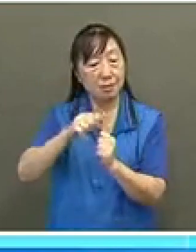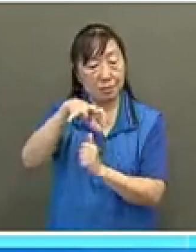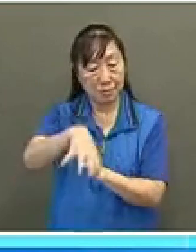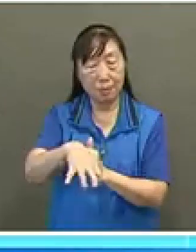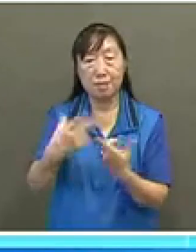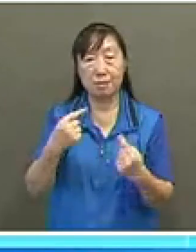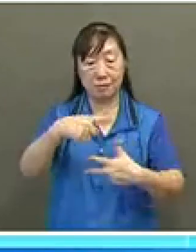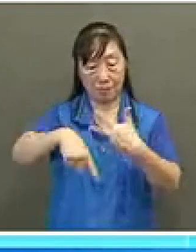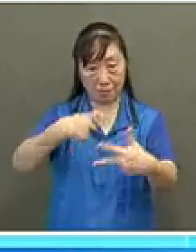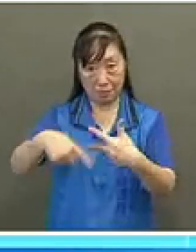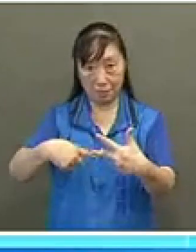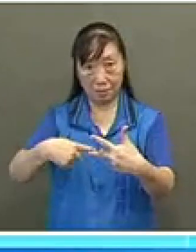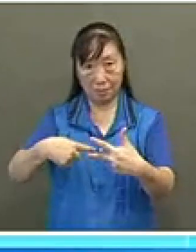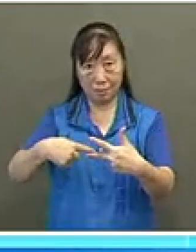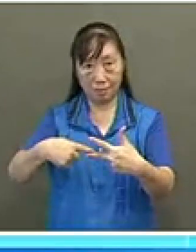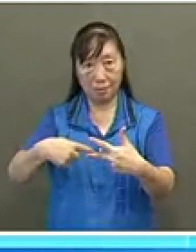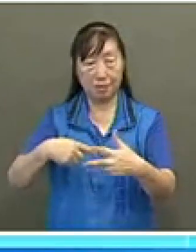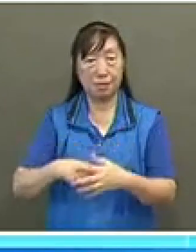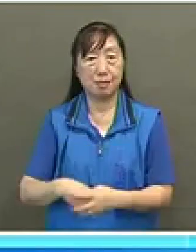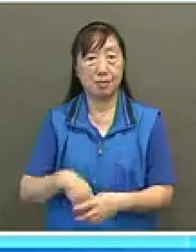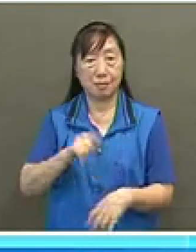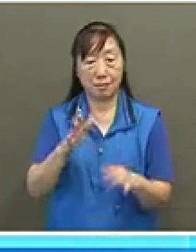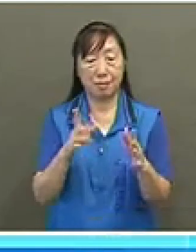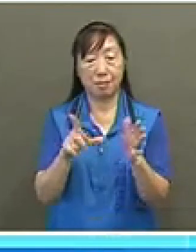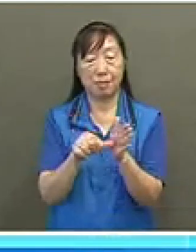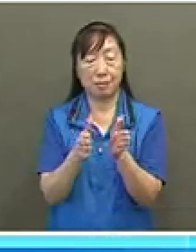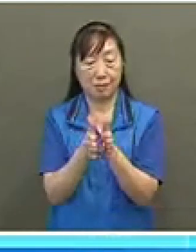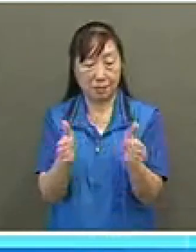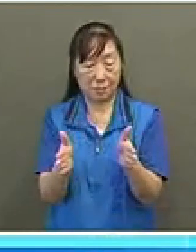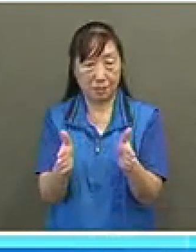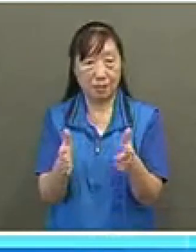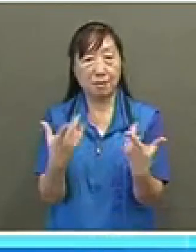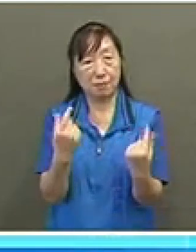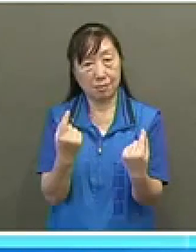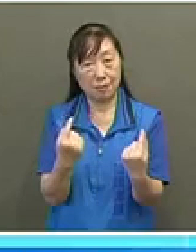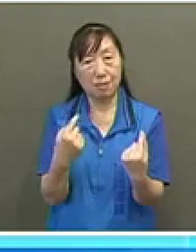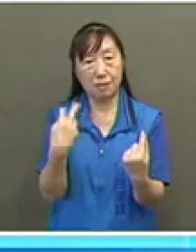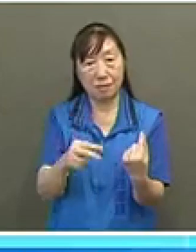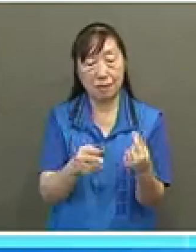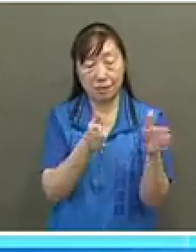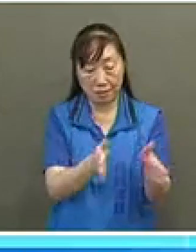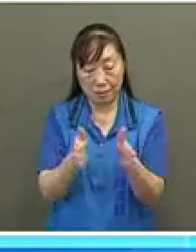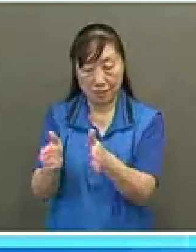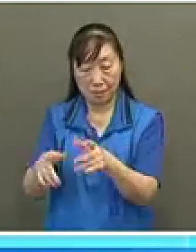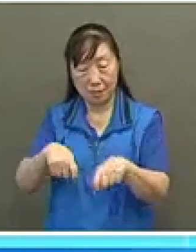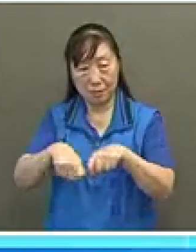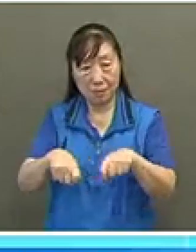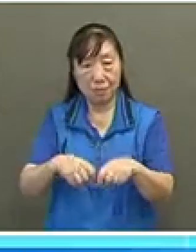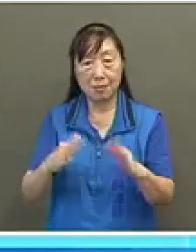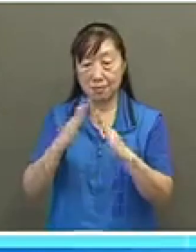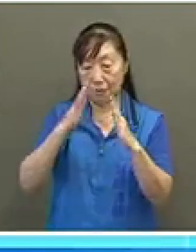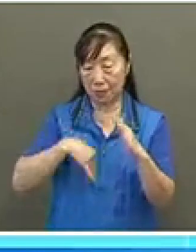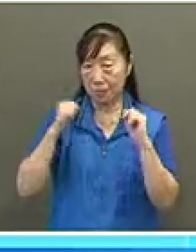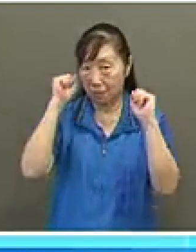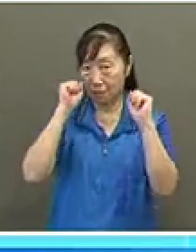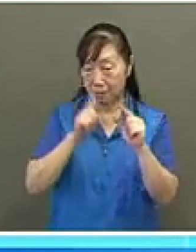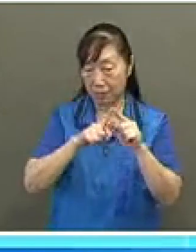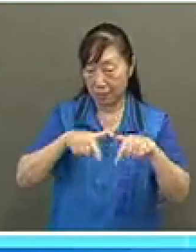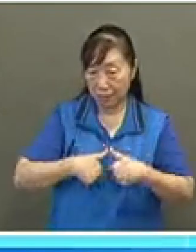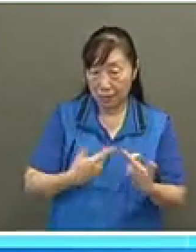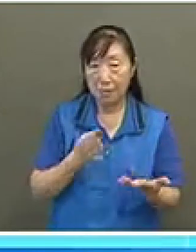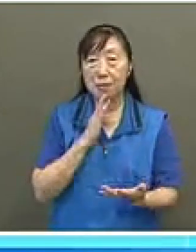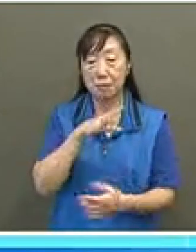个礼拜为期限来做滚动式的检讨。我们市内的运动中心、运动据